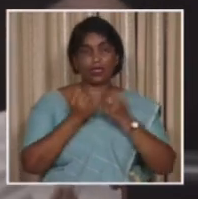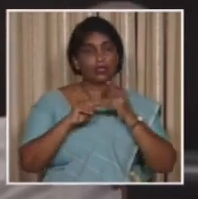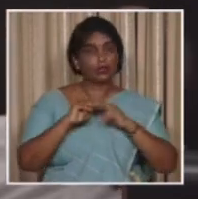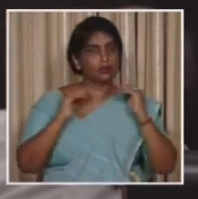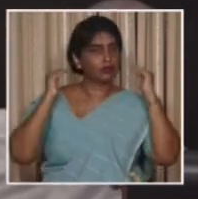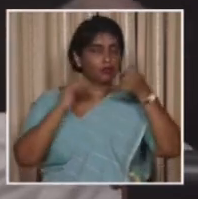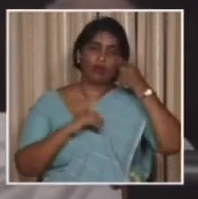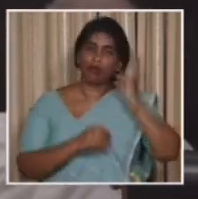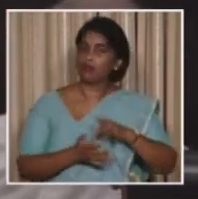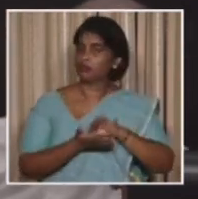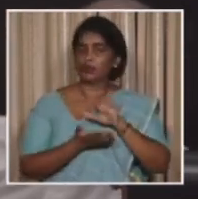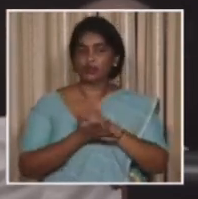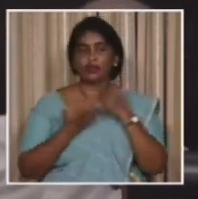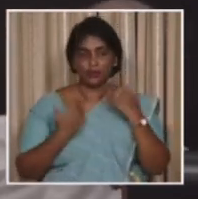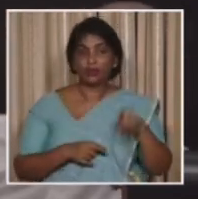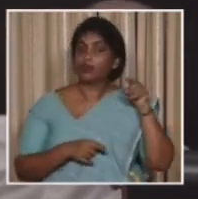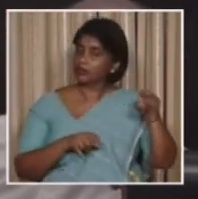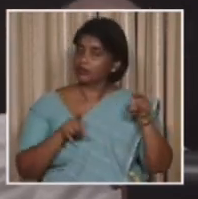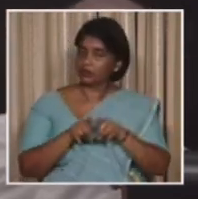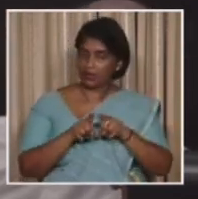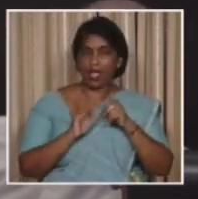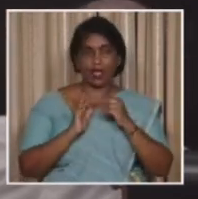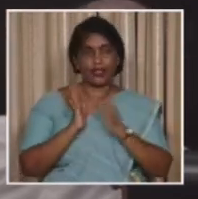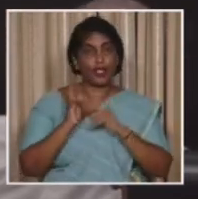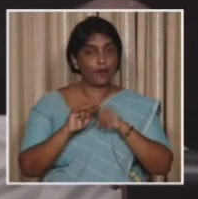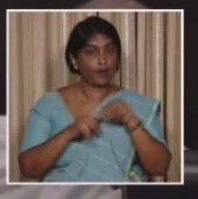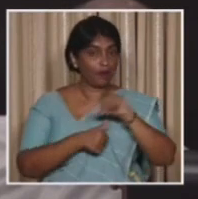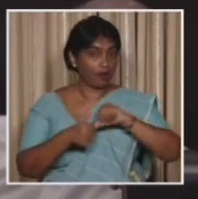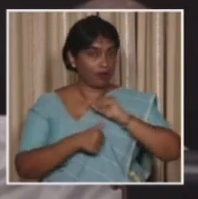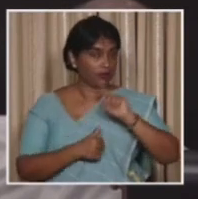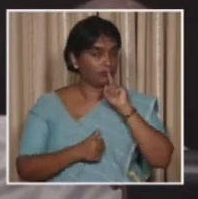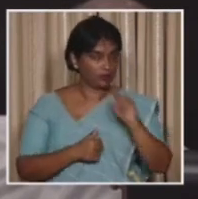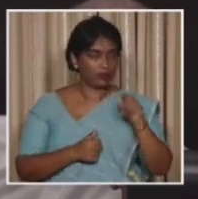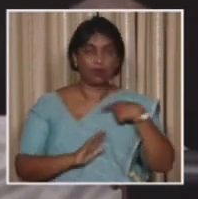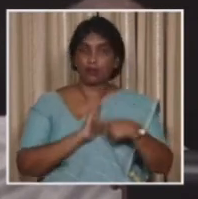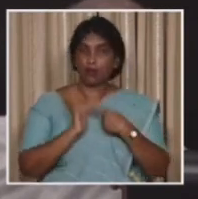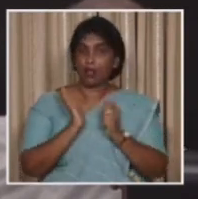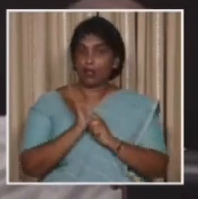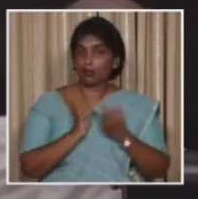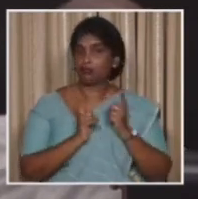මට්ටමේ එකඟතාවයකට පැමිණියා. එසේ වුවත් IMF ආයතනය කියා සිටියා රටේ ණය